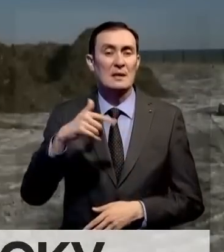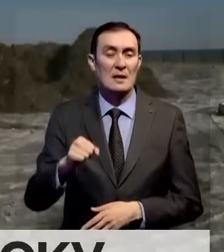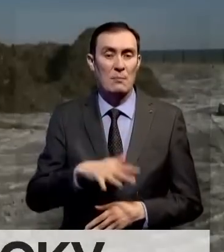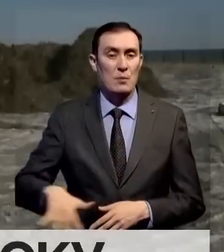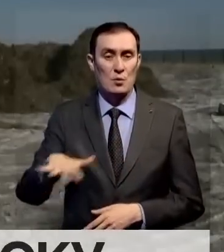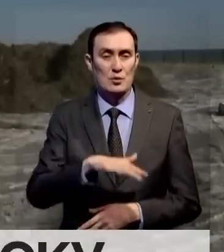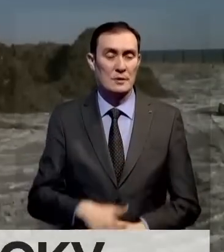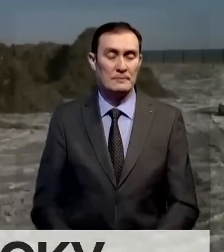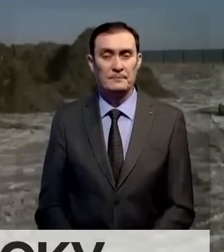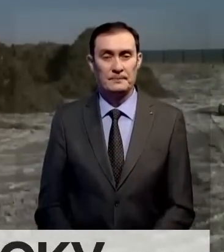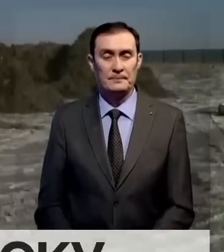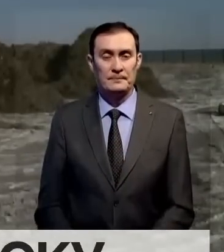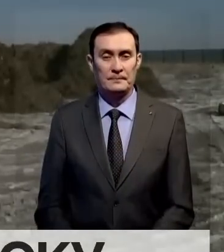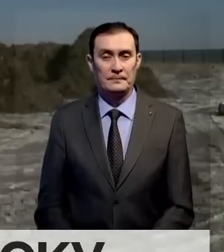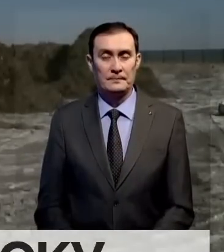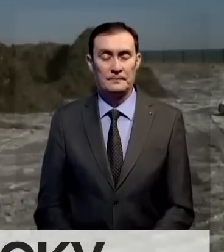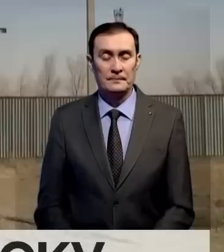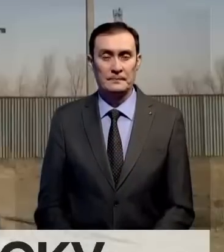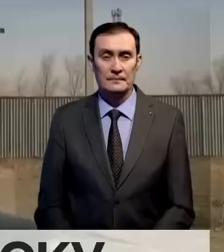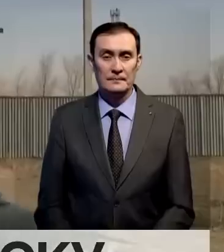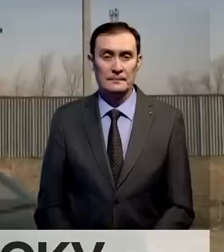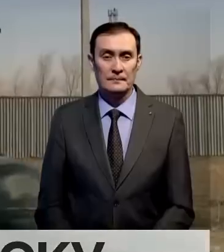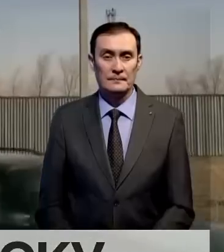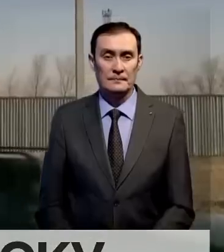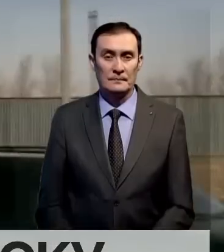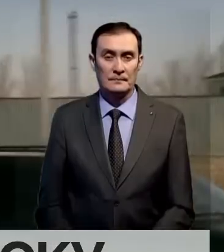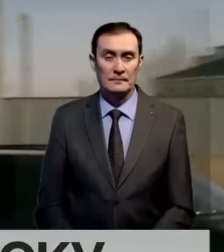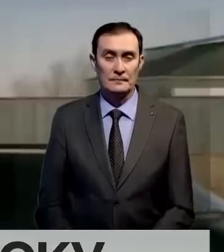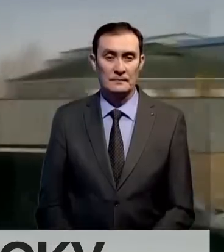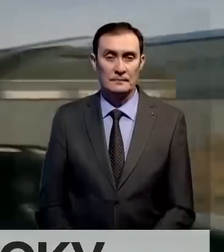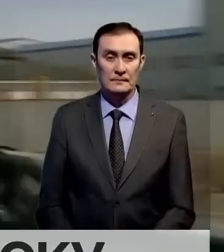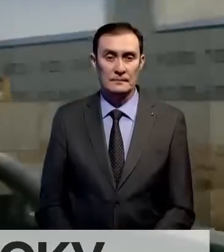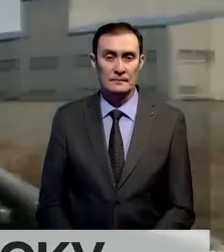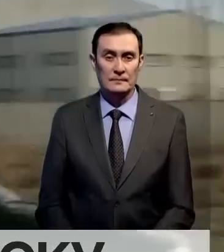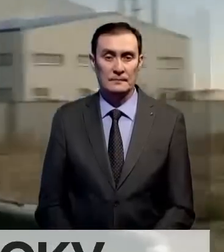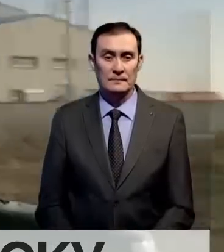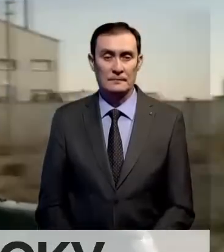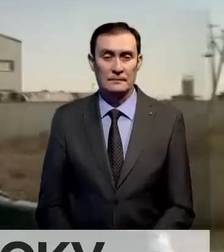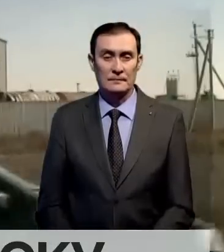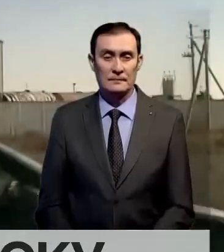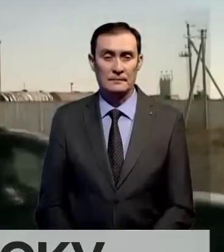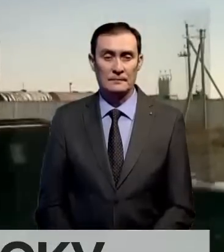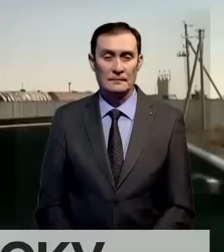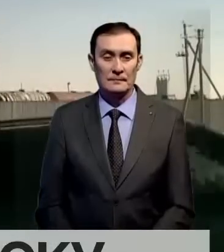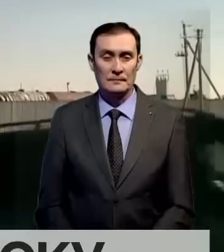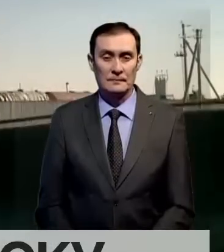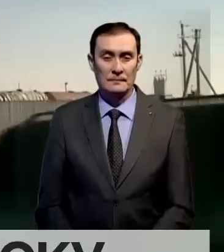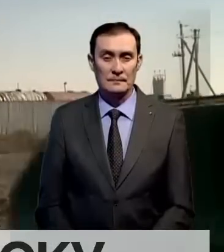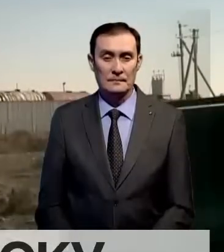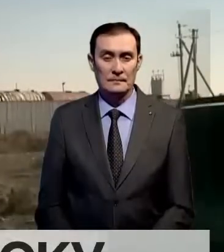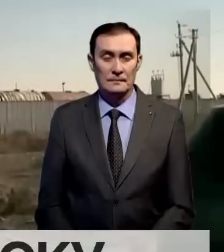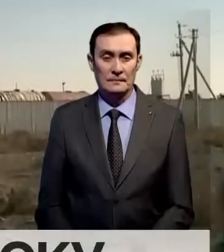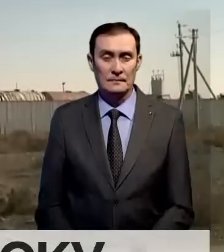гектаров площадей. Райхан Тажибаева, Альбина Кумаргалиева, Нуржан Музарапшин, Айтмухамбет Байдулдаев, Кызылординская область, Хабар